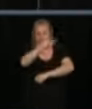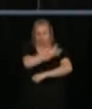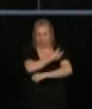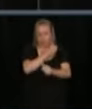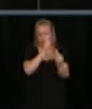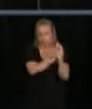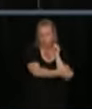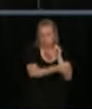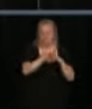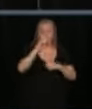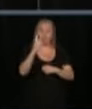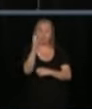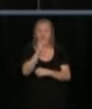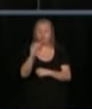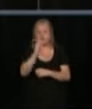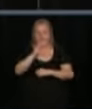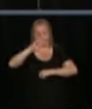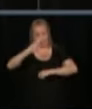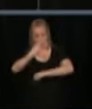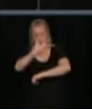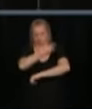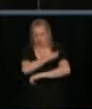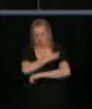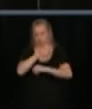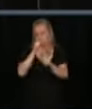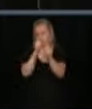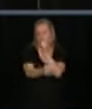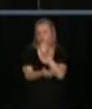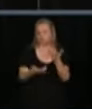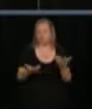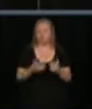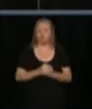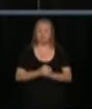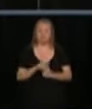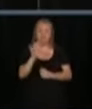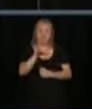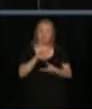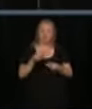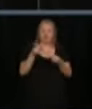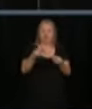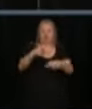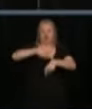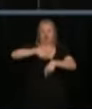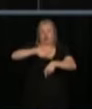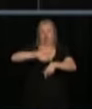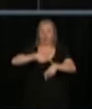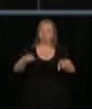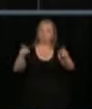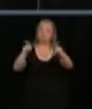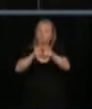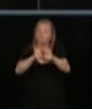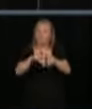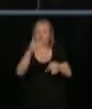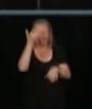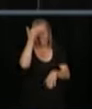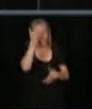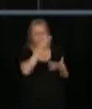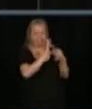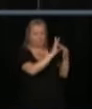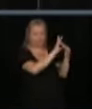la deuxième dose. Donc, pour donner le temps, on veut discuter aussi avec les syndicats qui... va falloir qu'ils nous aident là-dedans, bien